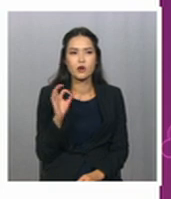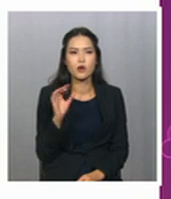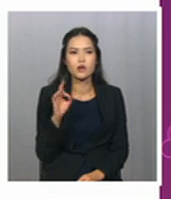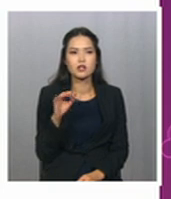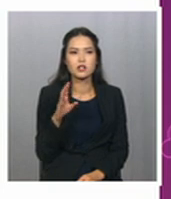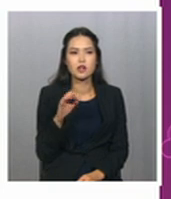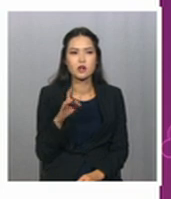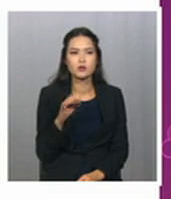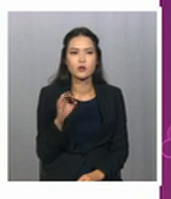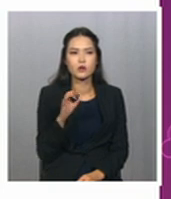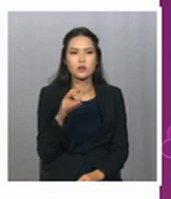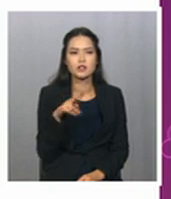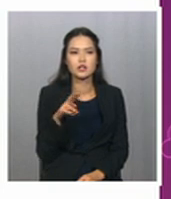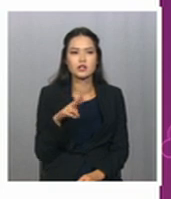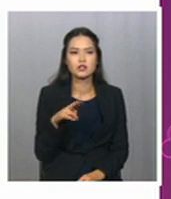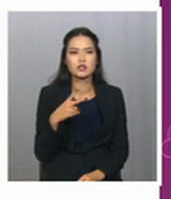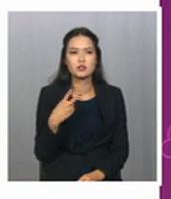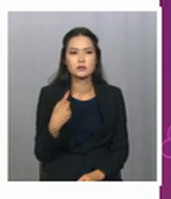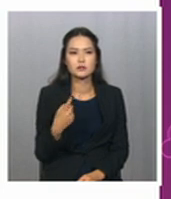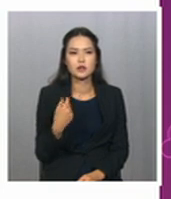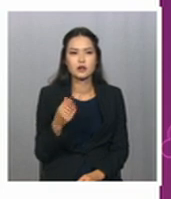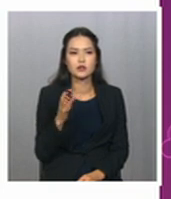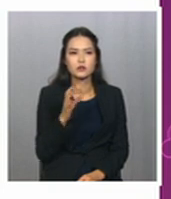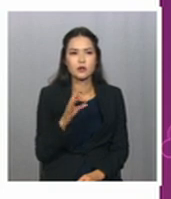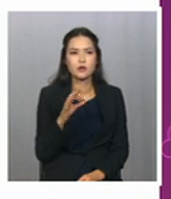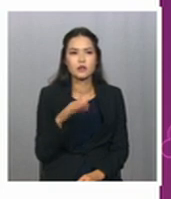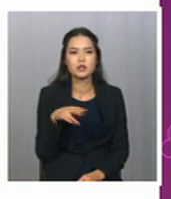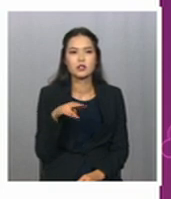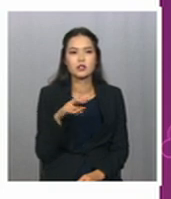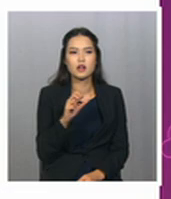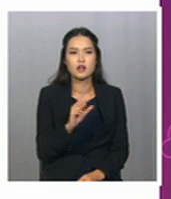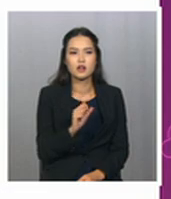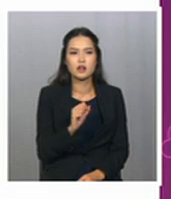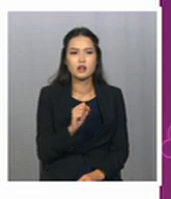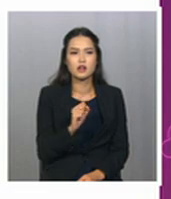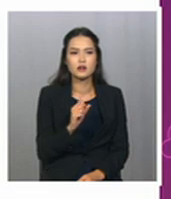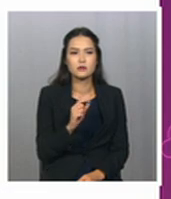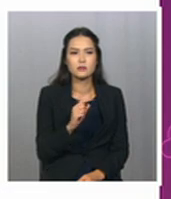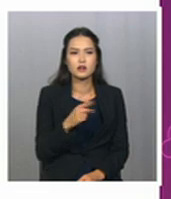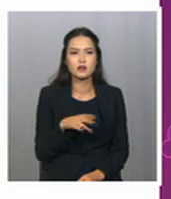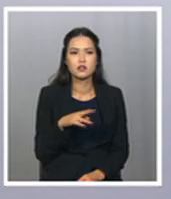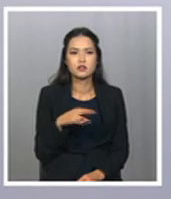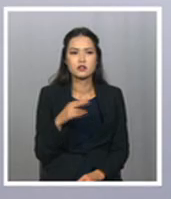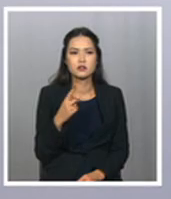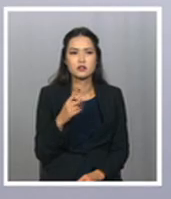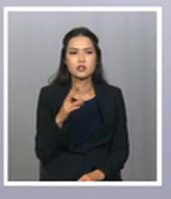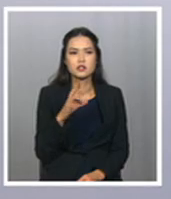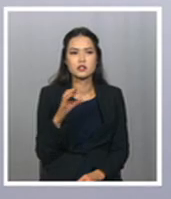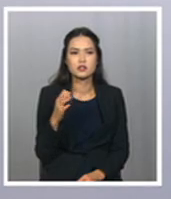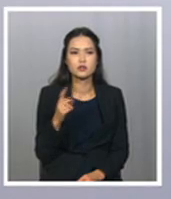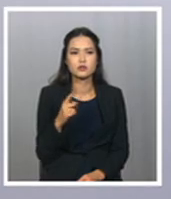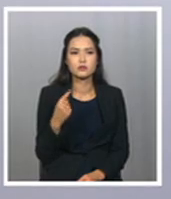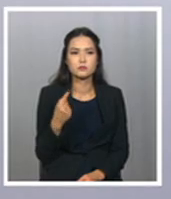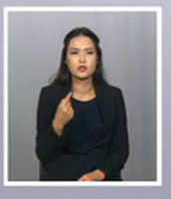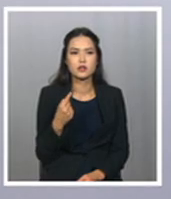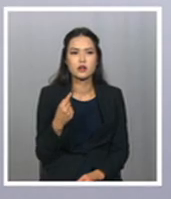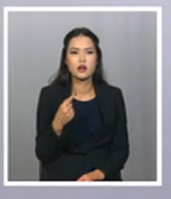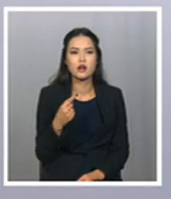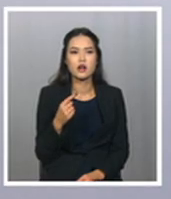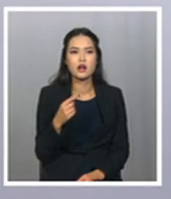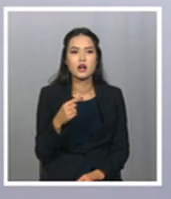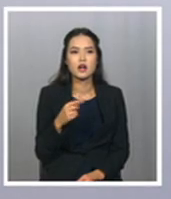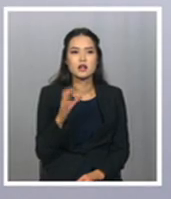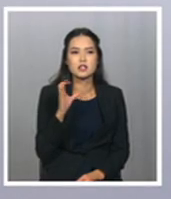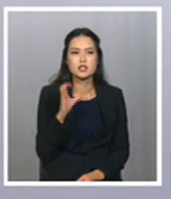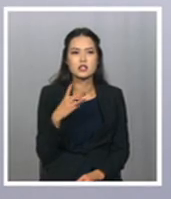болады. Және D1-дің ұзындығы 1-ге тең болғандықтан аппликатасы 1-ге тең. Ал келесі C1 нүктесіне